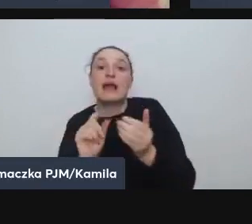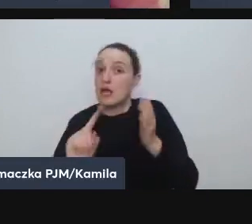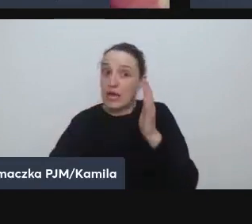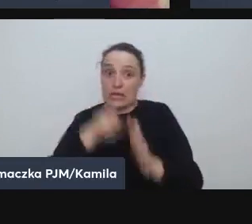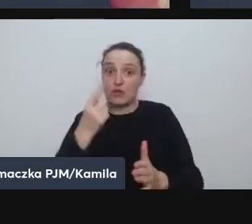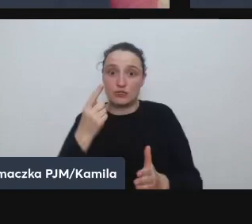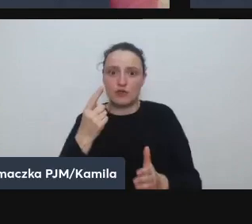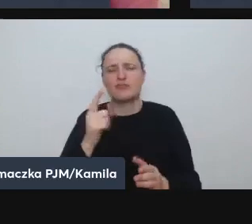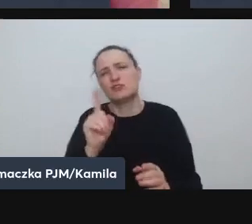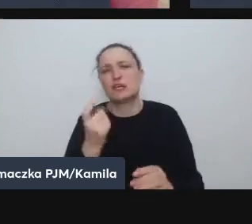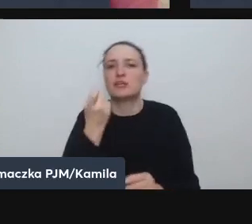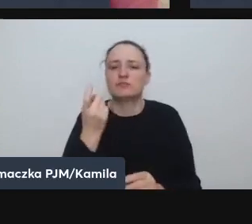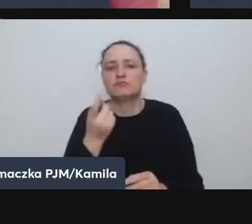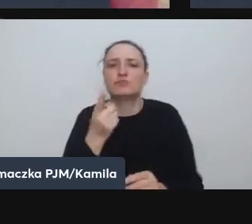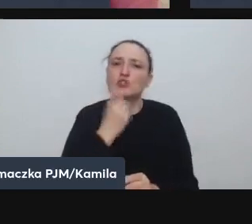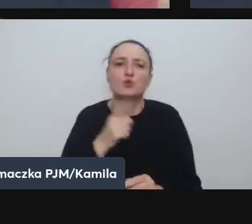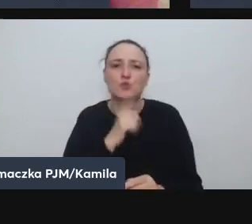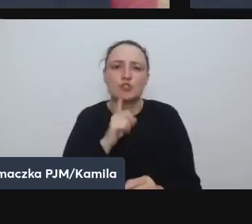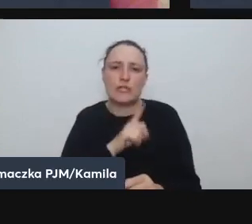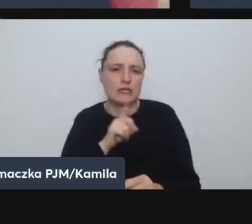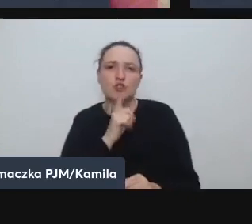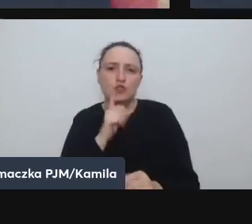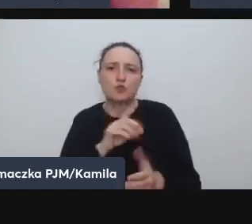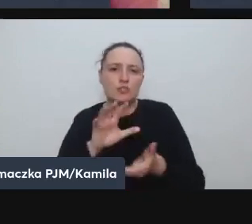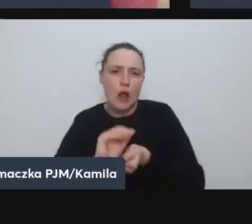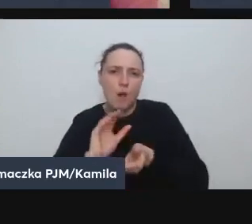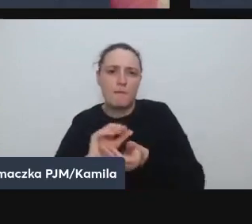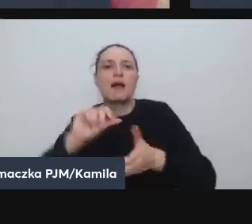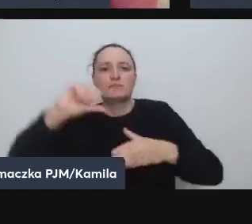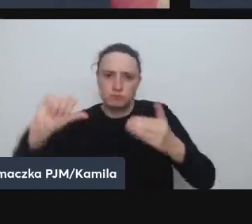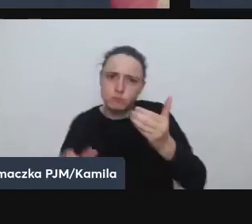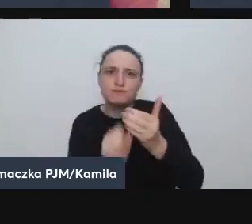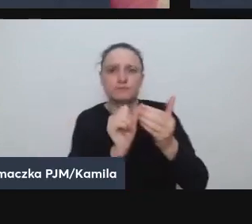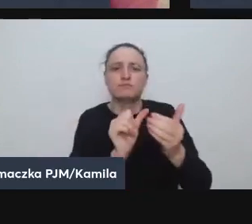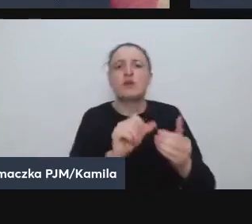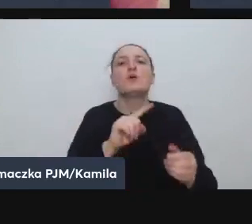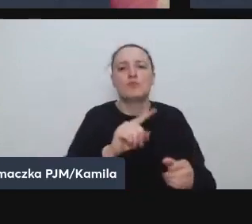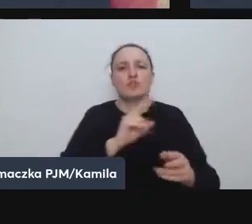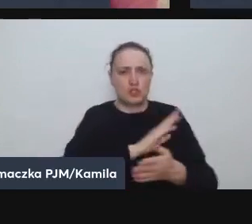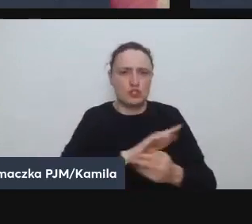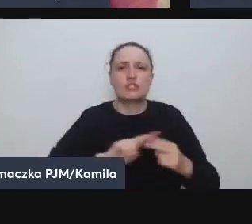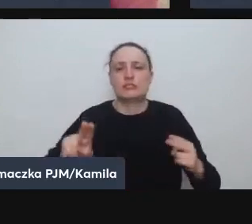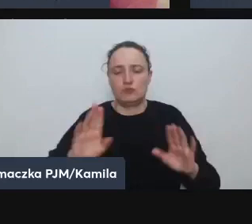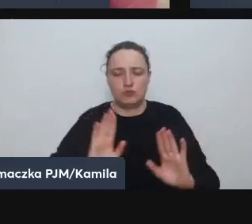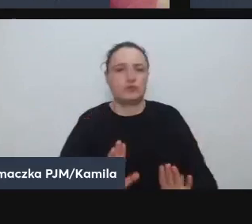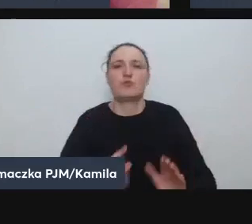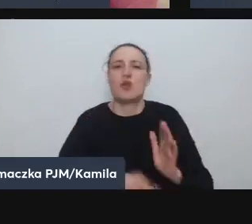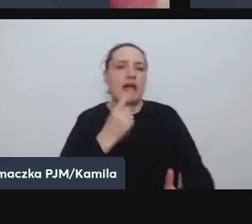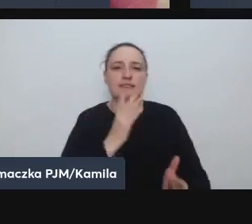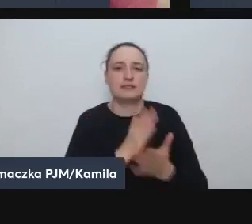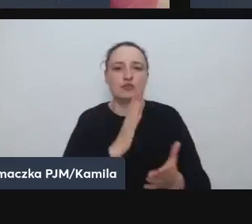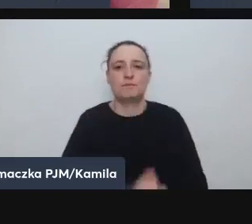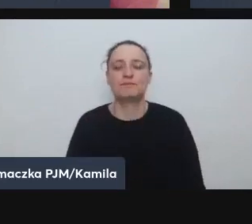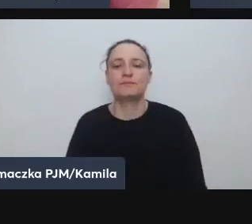taka sztuczna gąbka i są jednorazowe, więc tutaj jak najbardziej da się tą higienę zachować. Pokazuję też